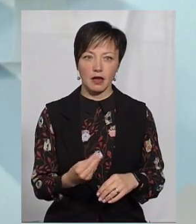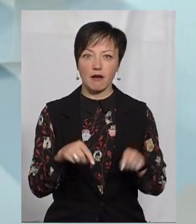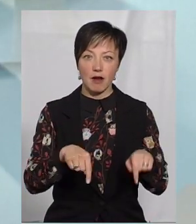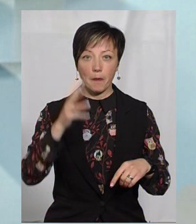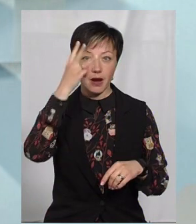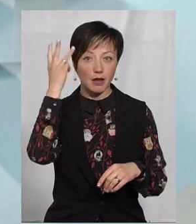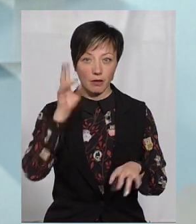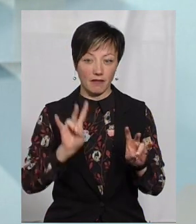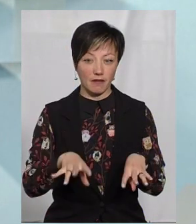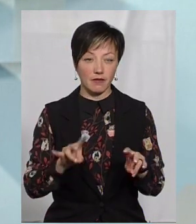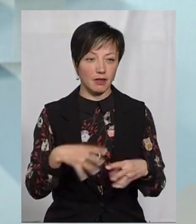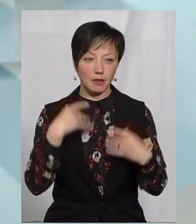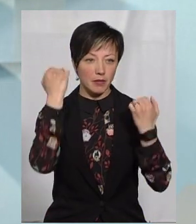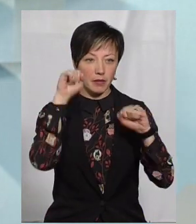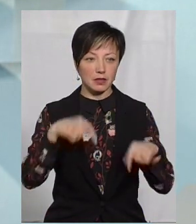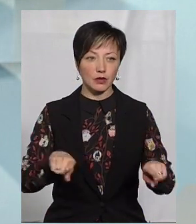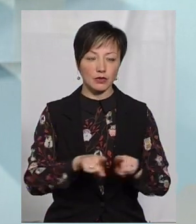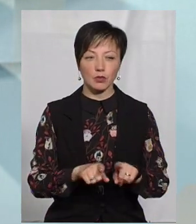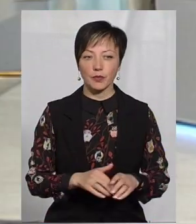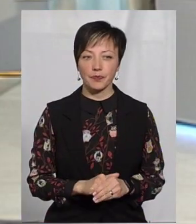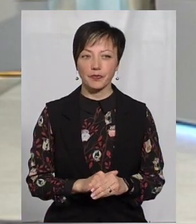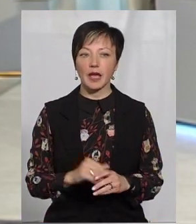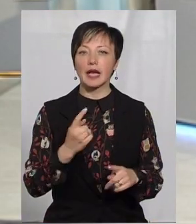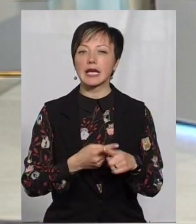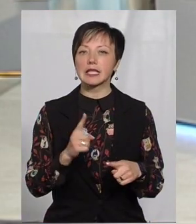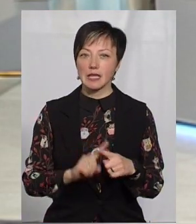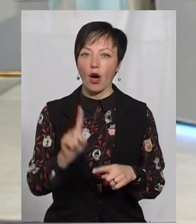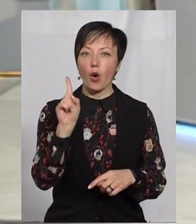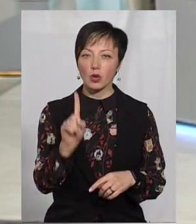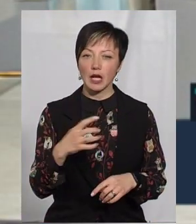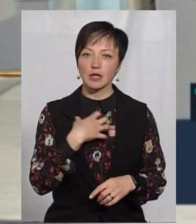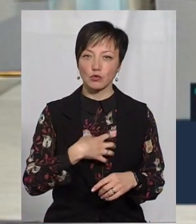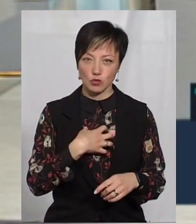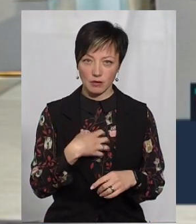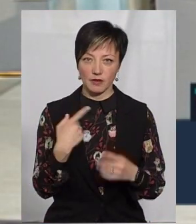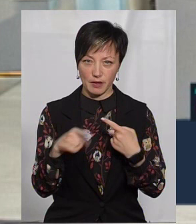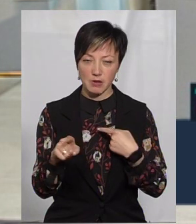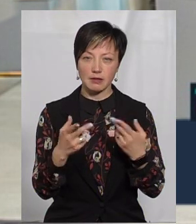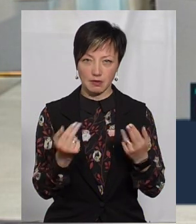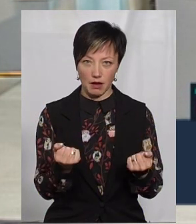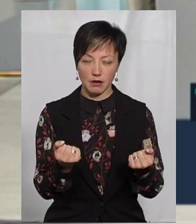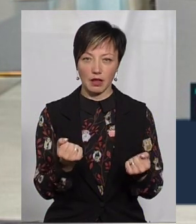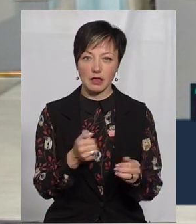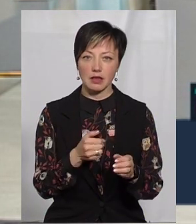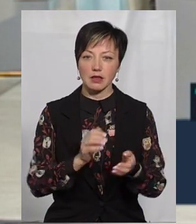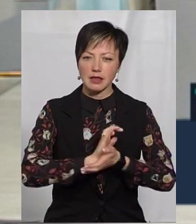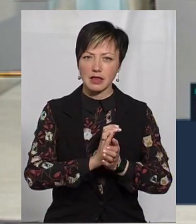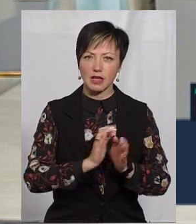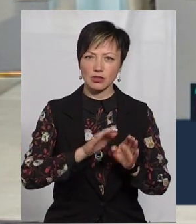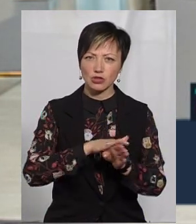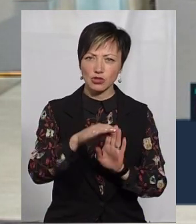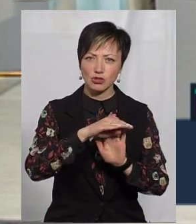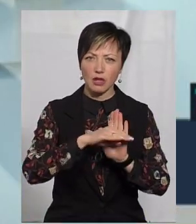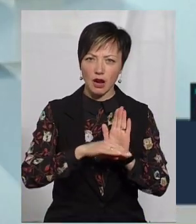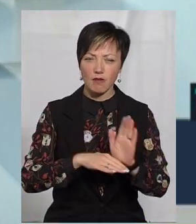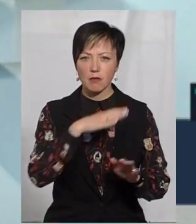у Хмельницькому. Не пам'ятаю такого. Ну, це одна така найсуттєвіша, на вашу думку, відмінність, так? Що насиченість? Так, ну, це